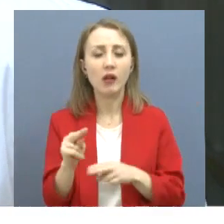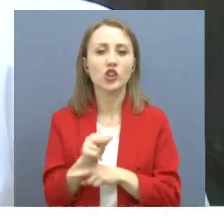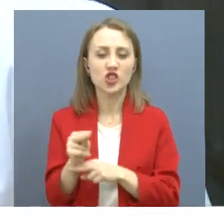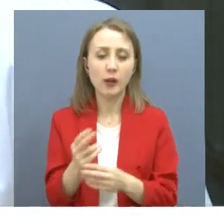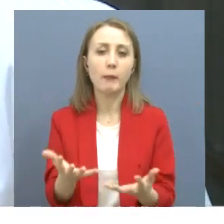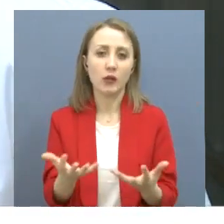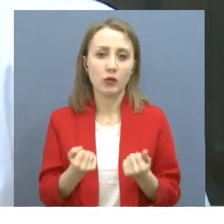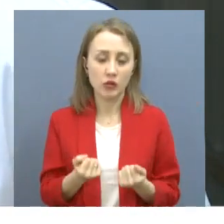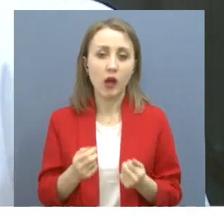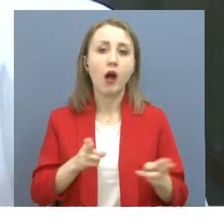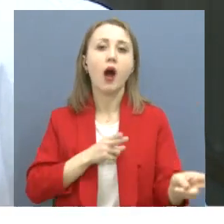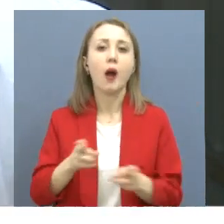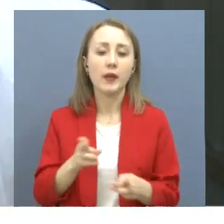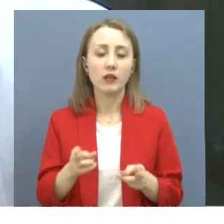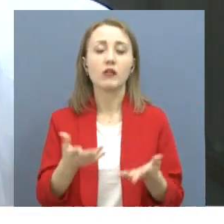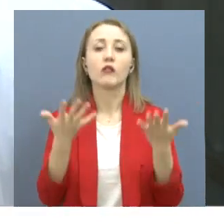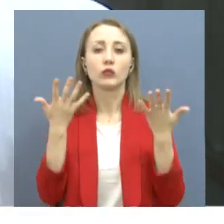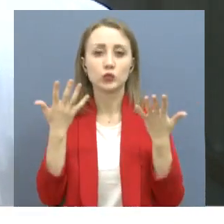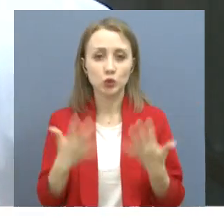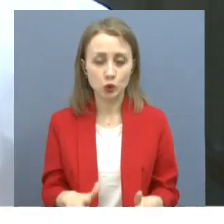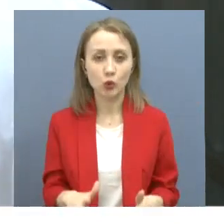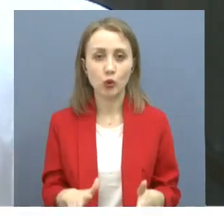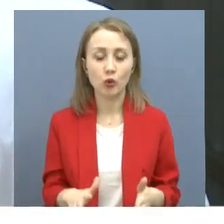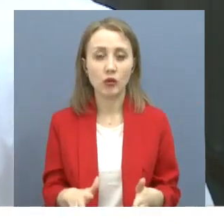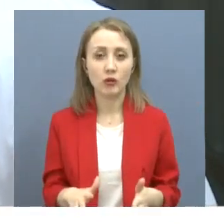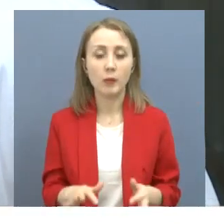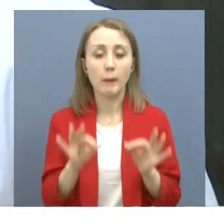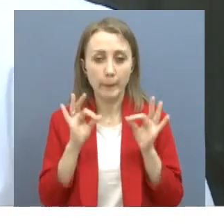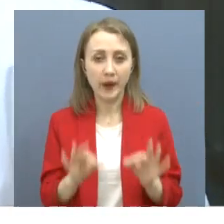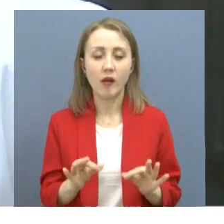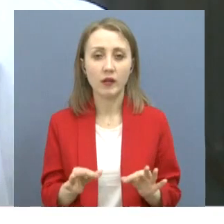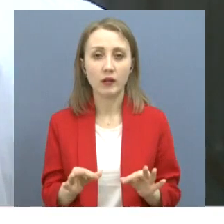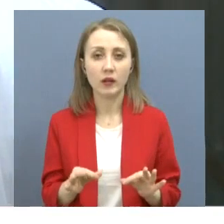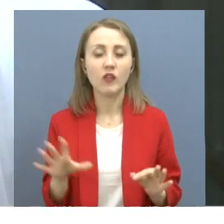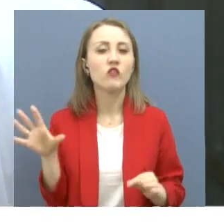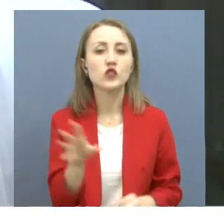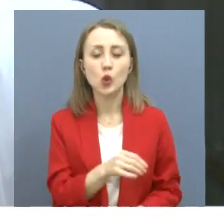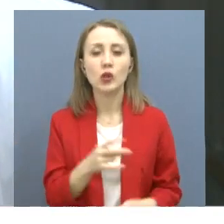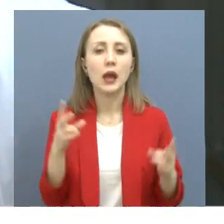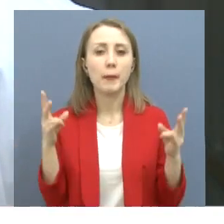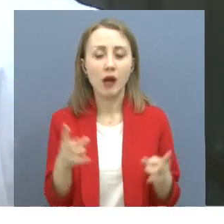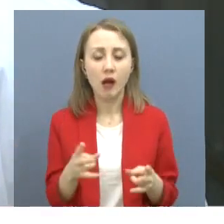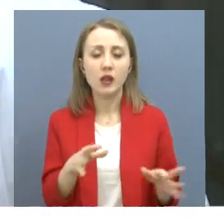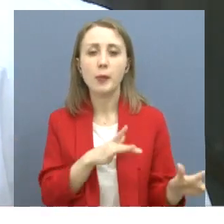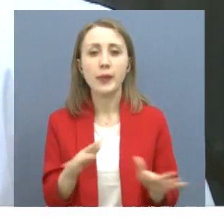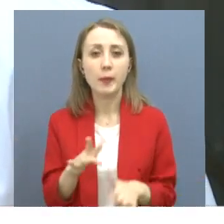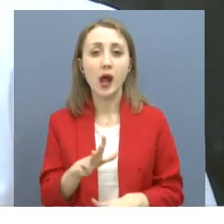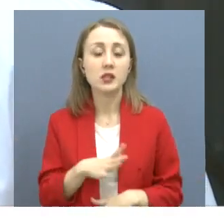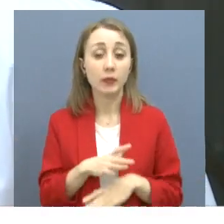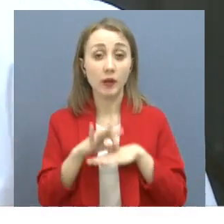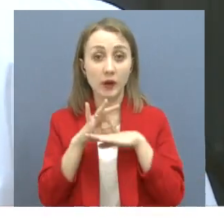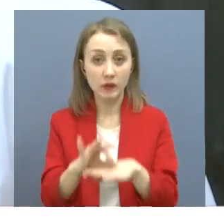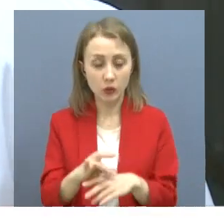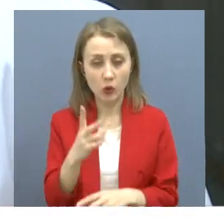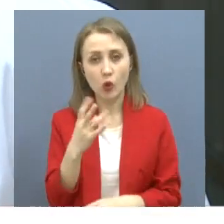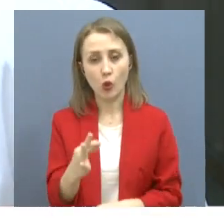получает. Оперативное лечение прошло, как было задумано. Все необходимые мероприятия были проведены.